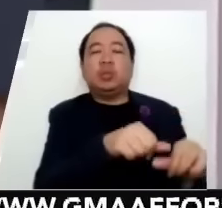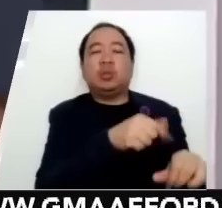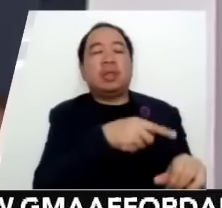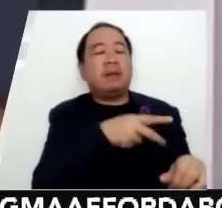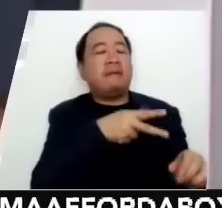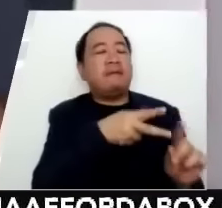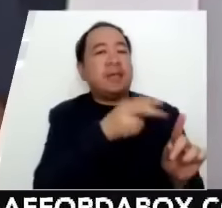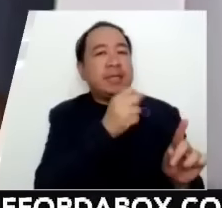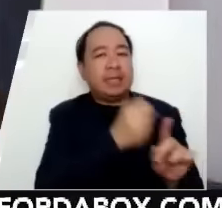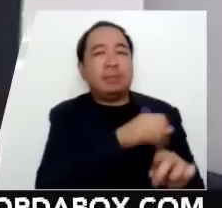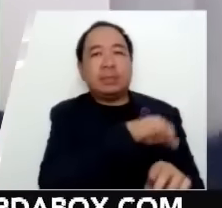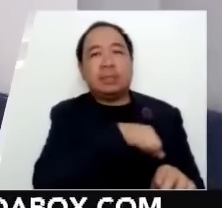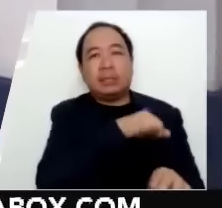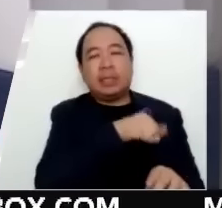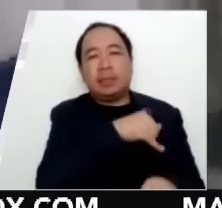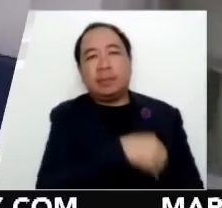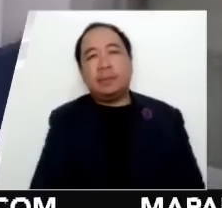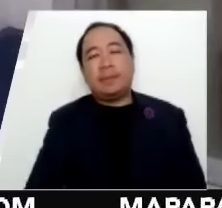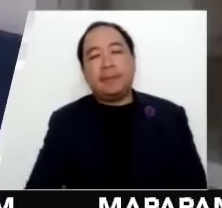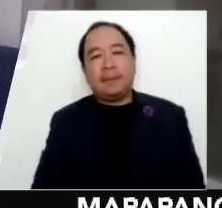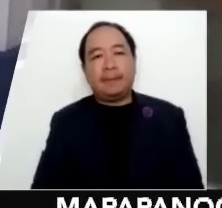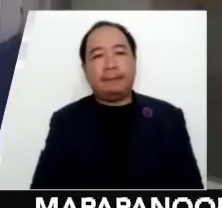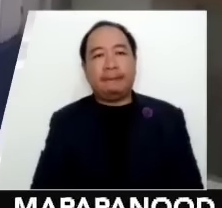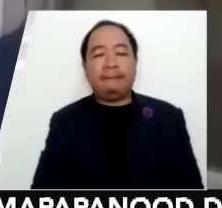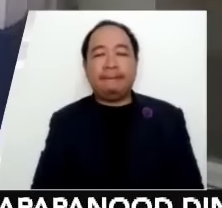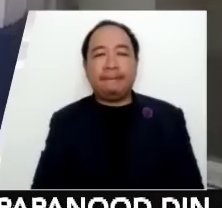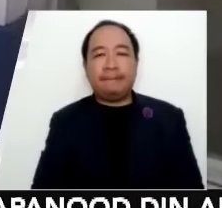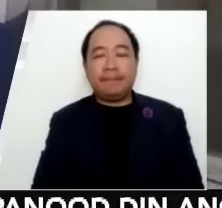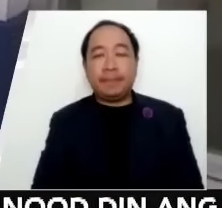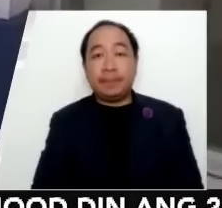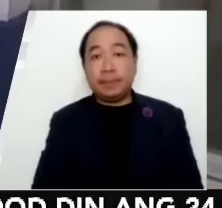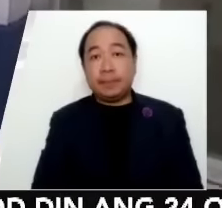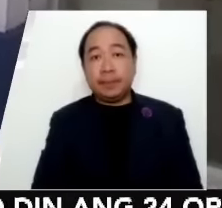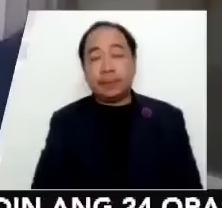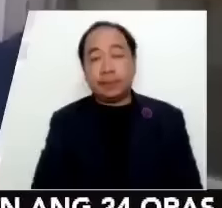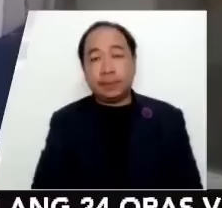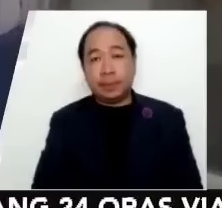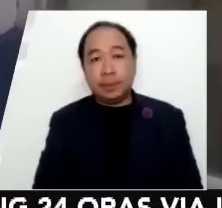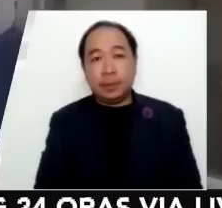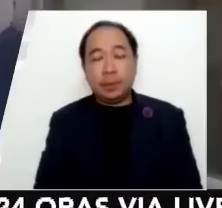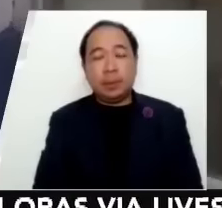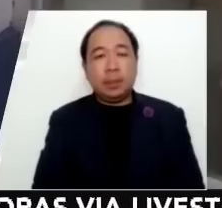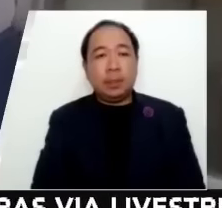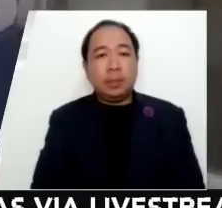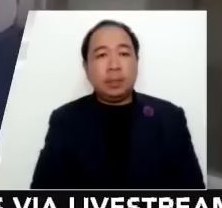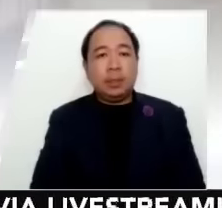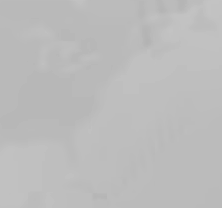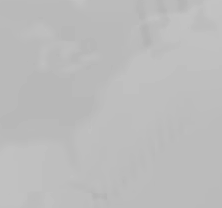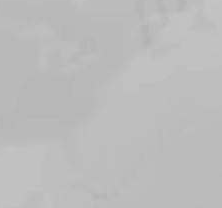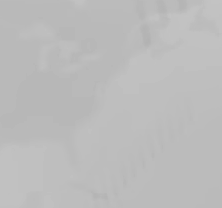Integrated News, Marisol Abdraman, nakatuto, 24 oras.